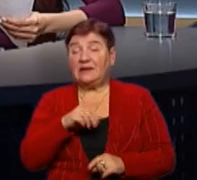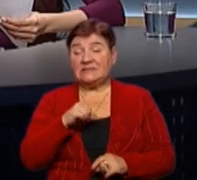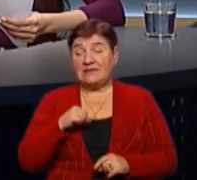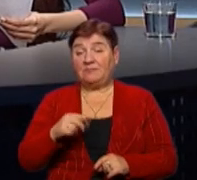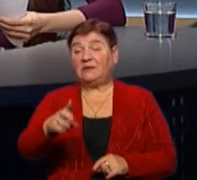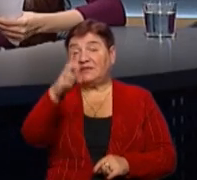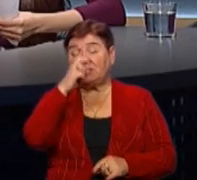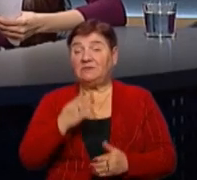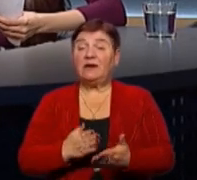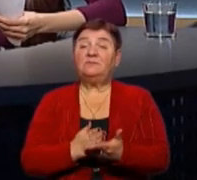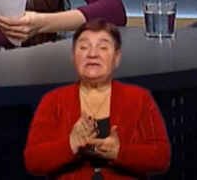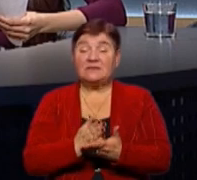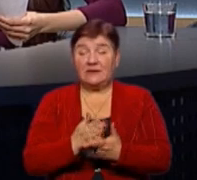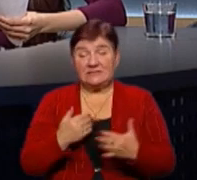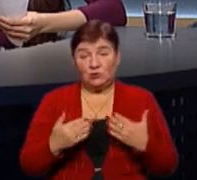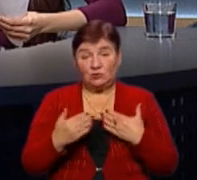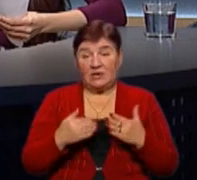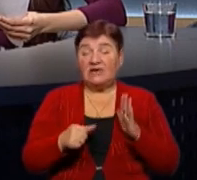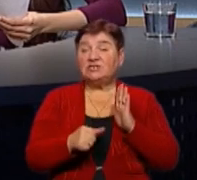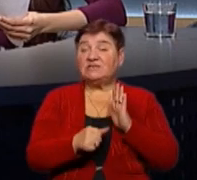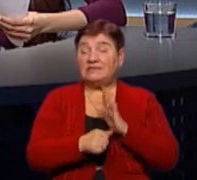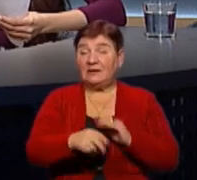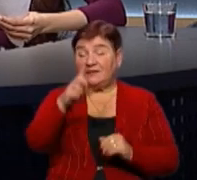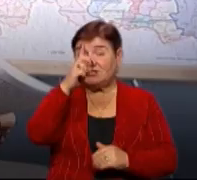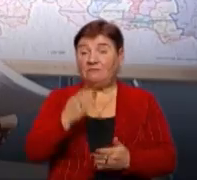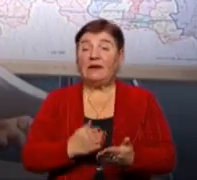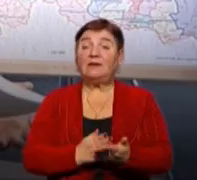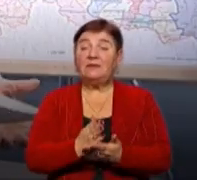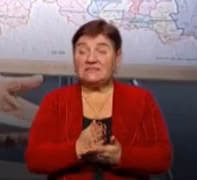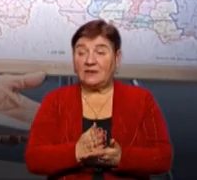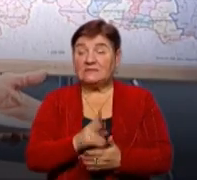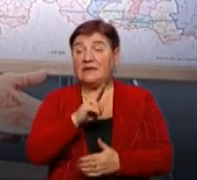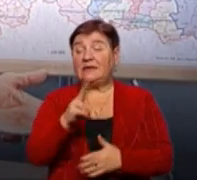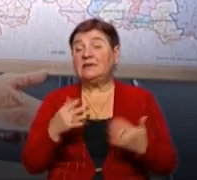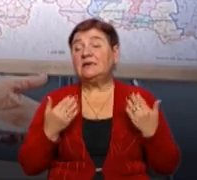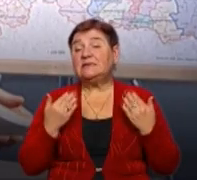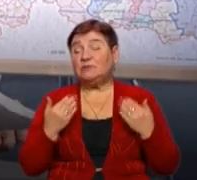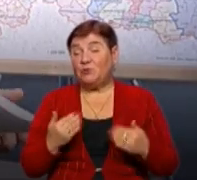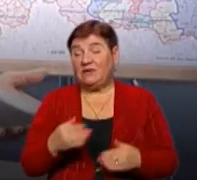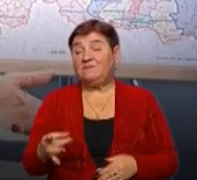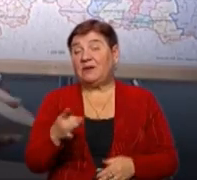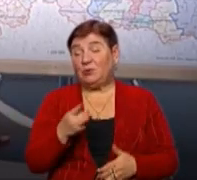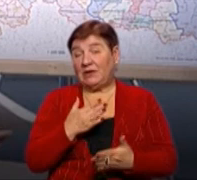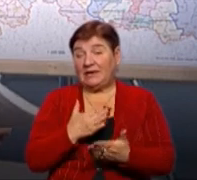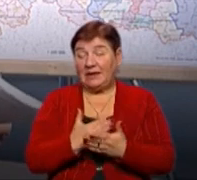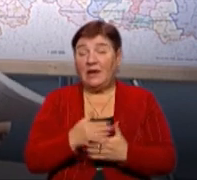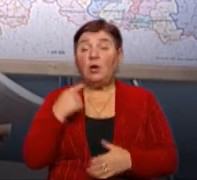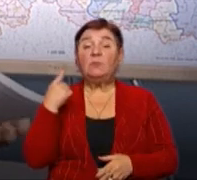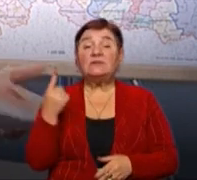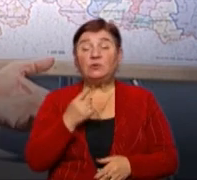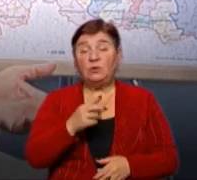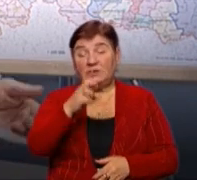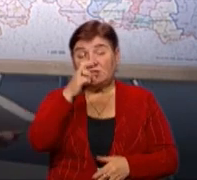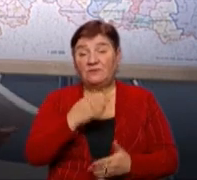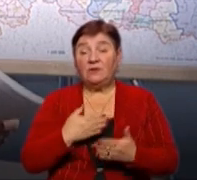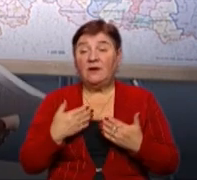це державних адміністрацій стосується? 6 державних адміністрацій, які сьогодні є в районах, і обласної державної